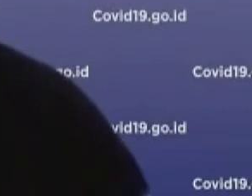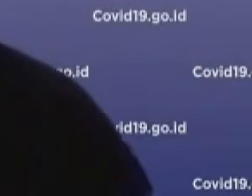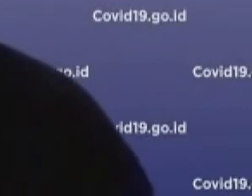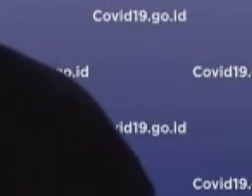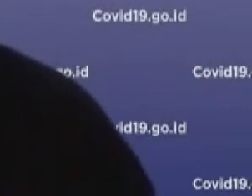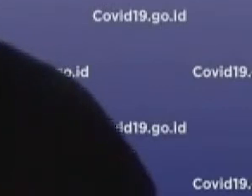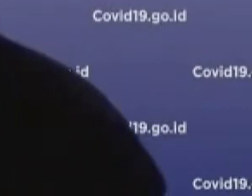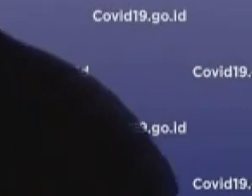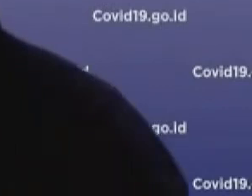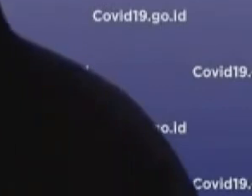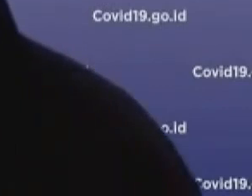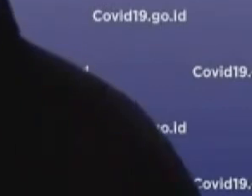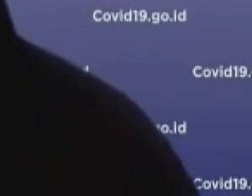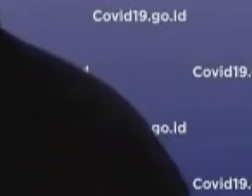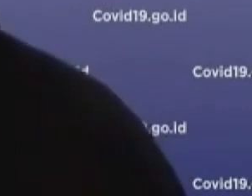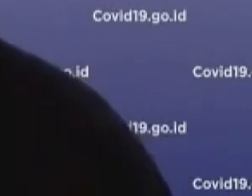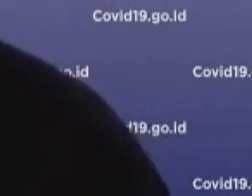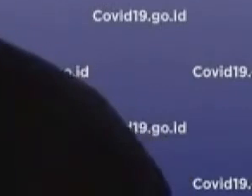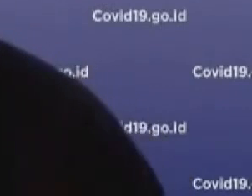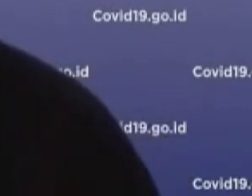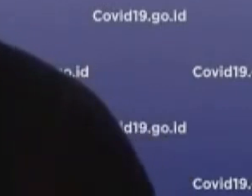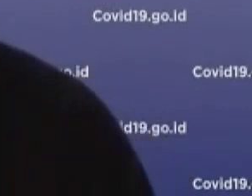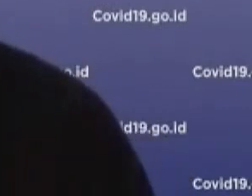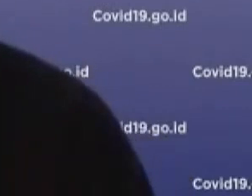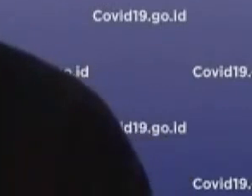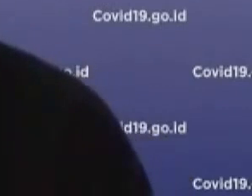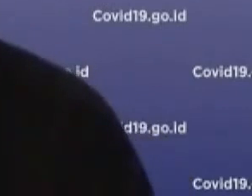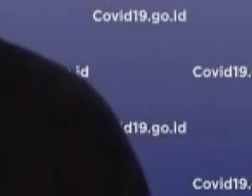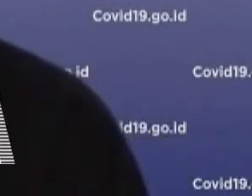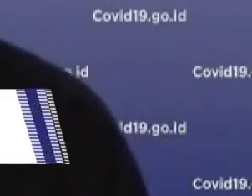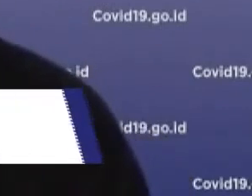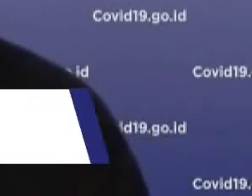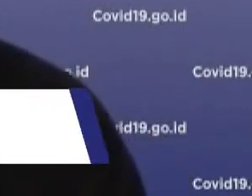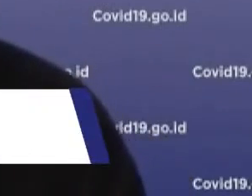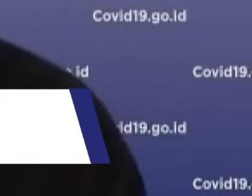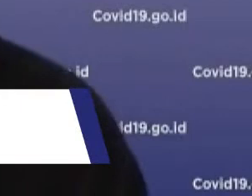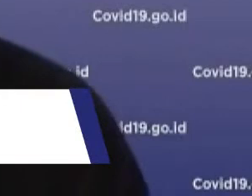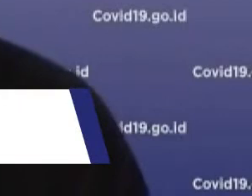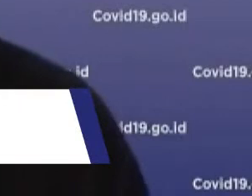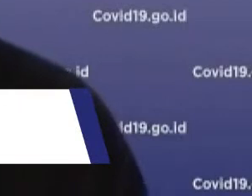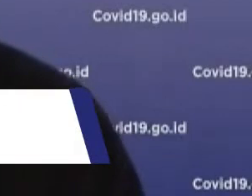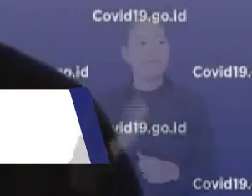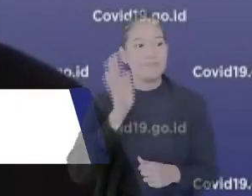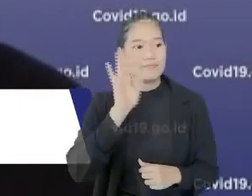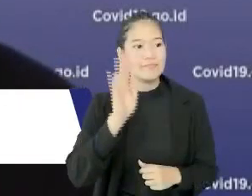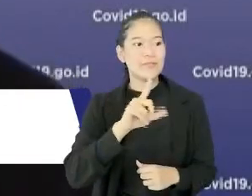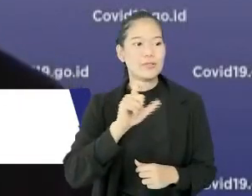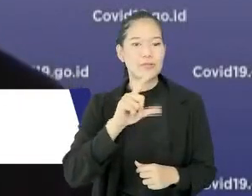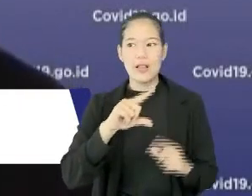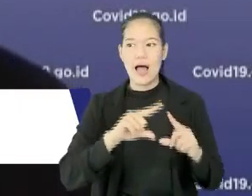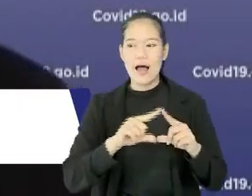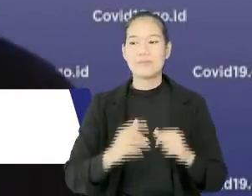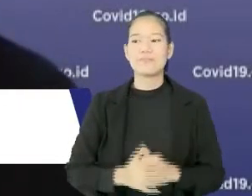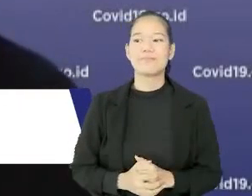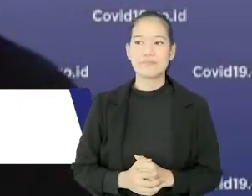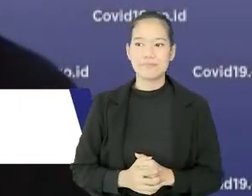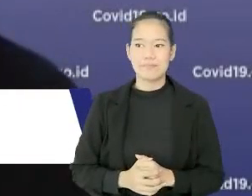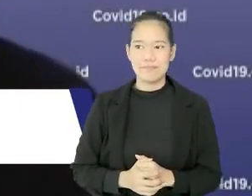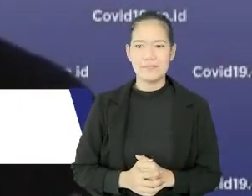Assalamualaikum selamat siang dokter Dewi Waalaikumsalam warahmatullah wabarakatuh Selamat siang dokter lelah